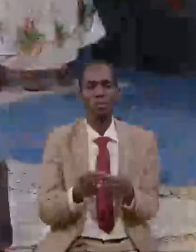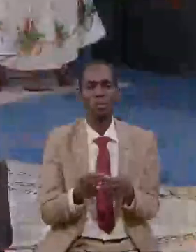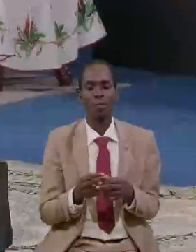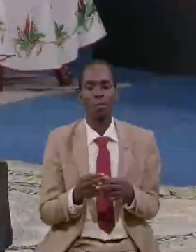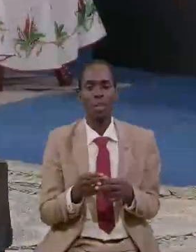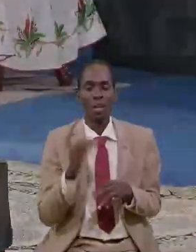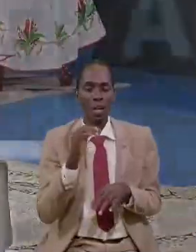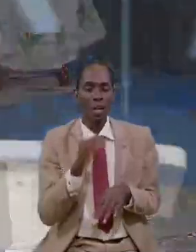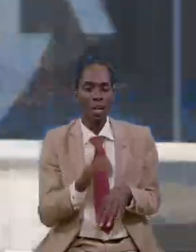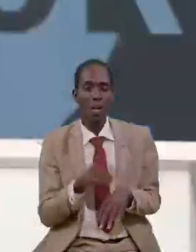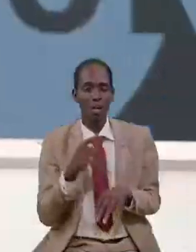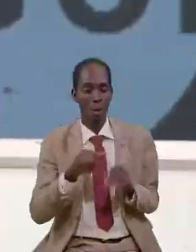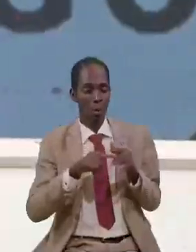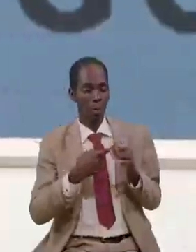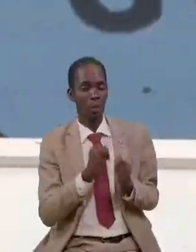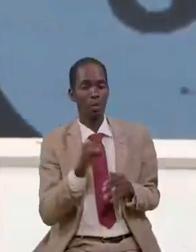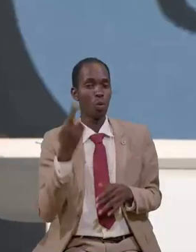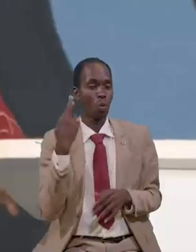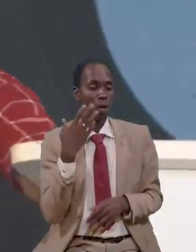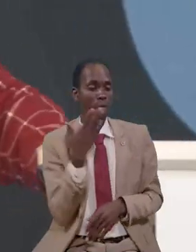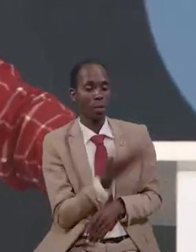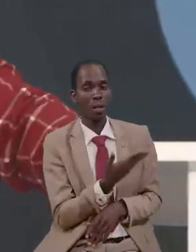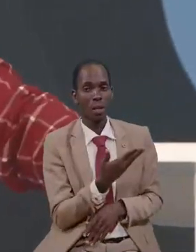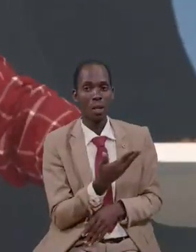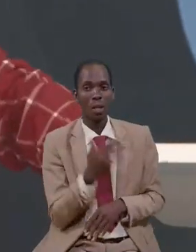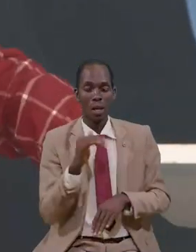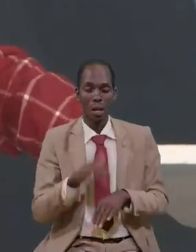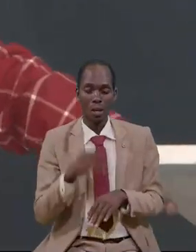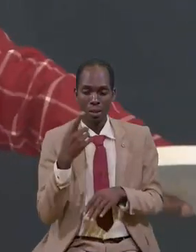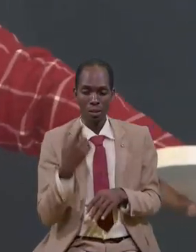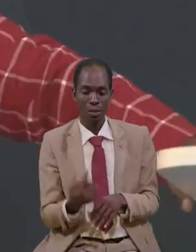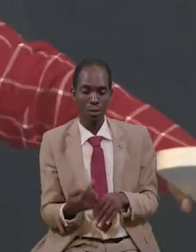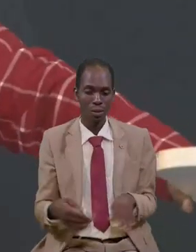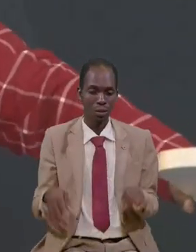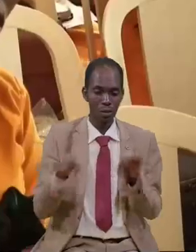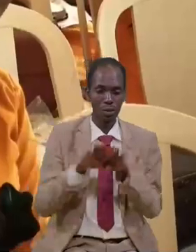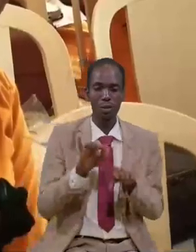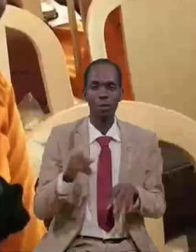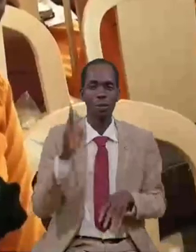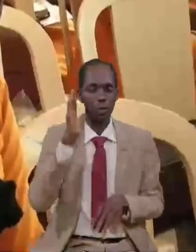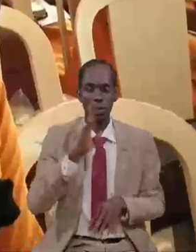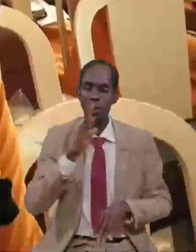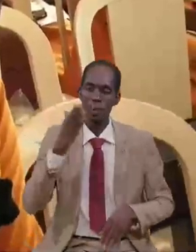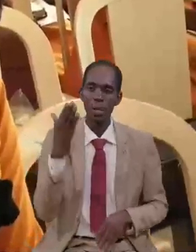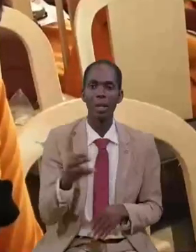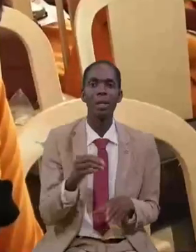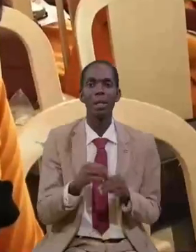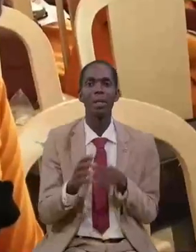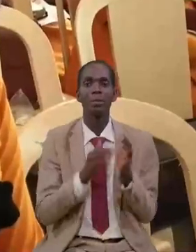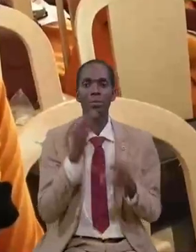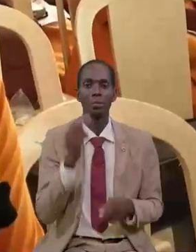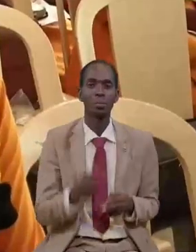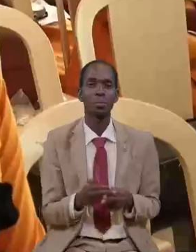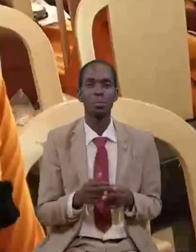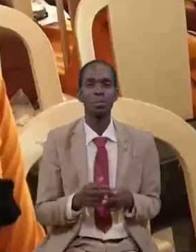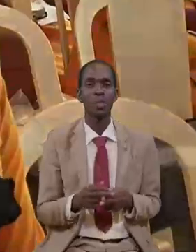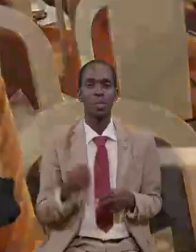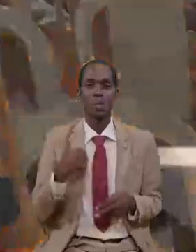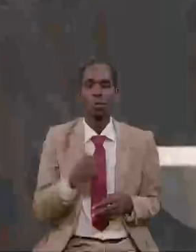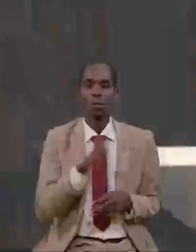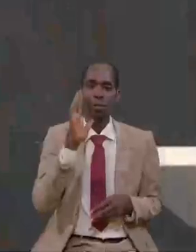Au commencement, tu étais là. À la fin, tu seras aussi là. On te